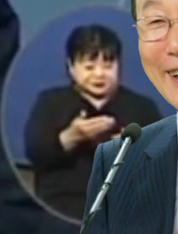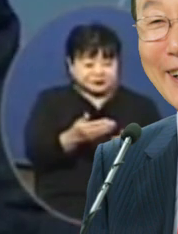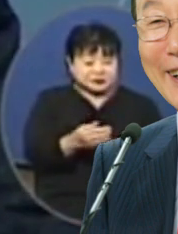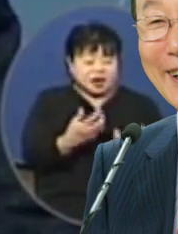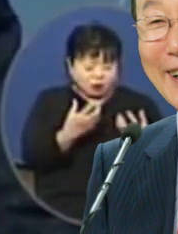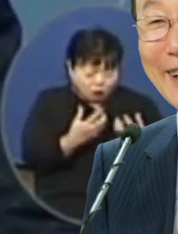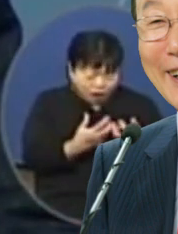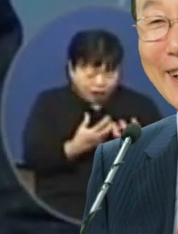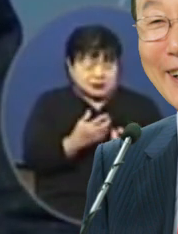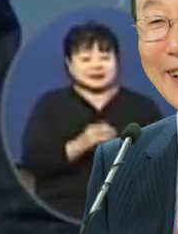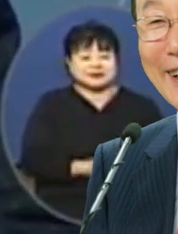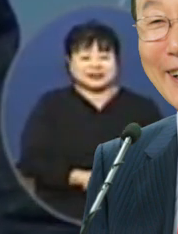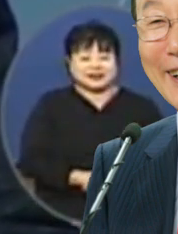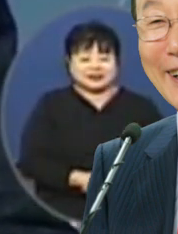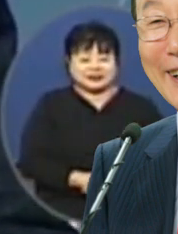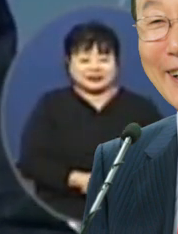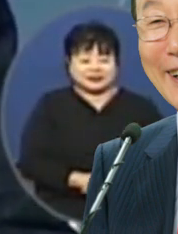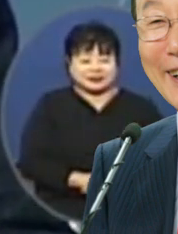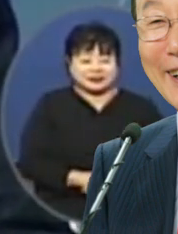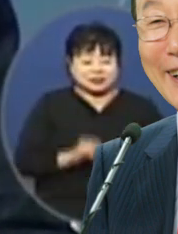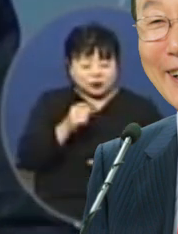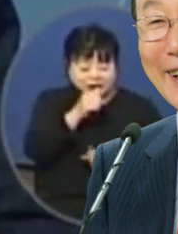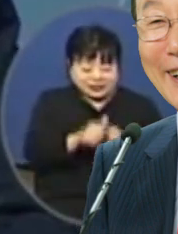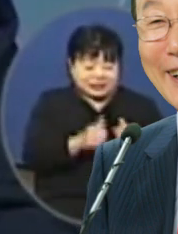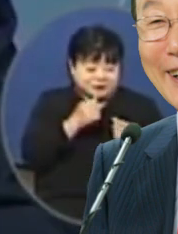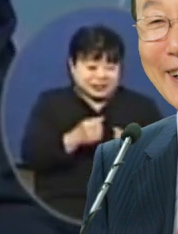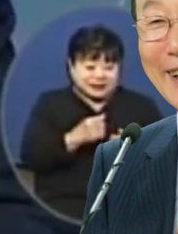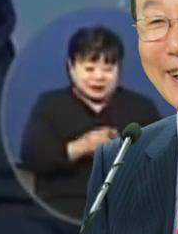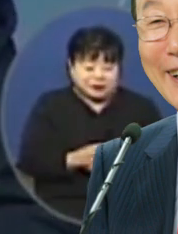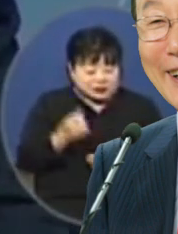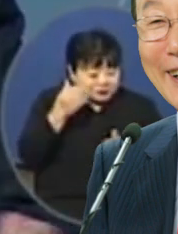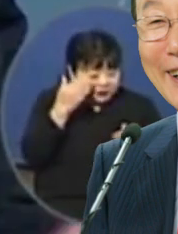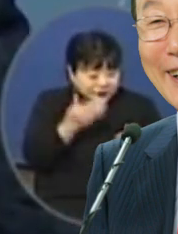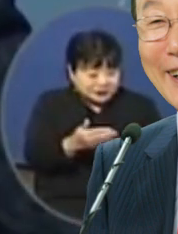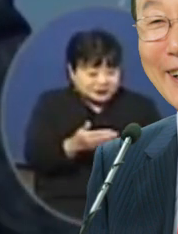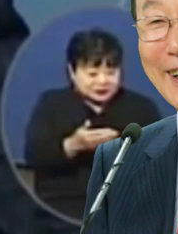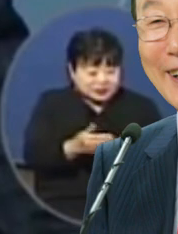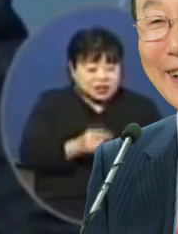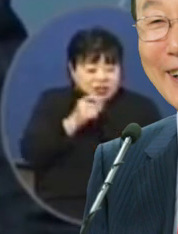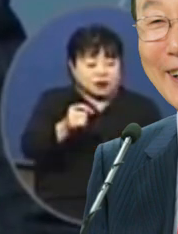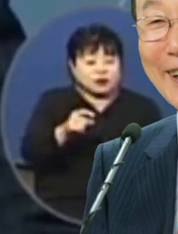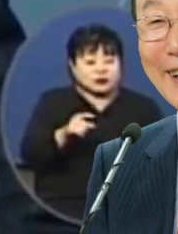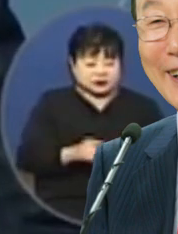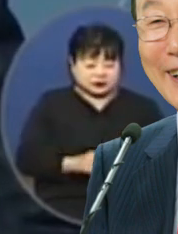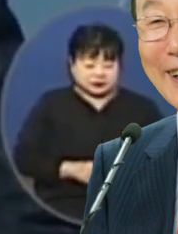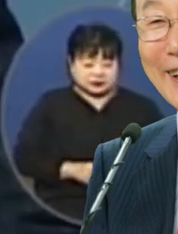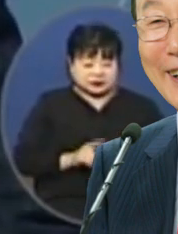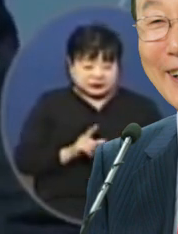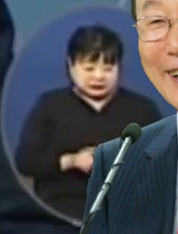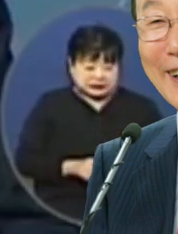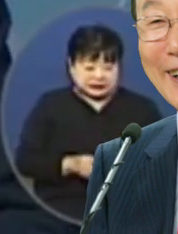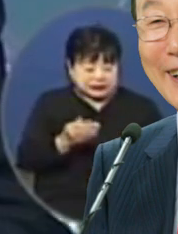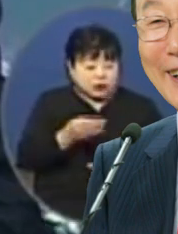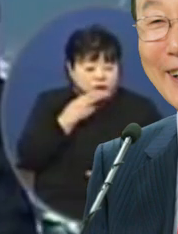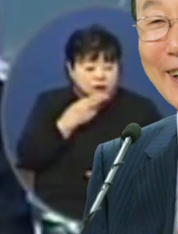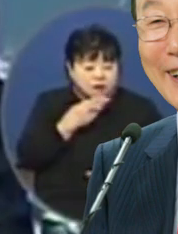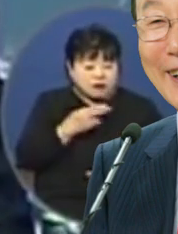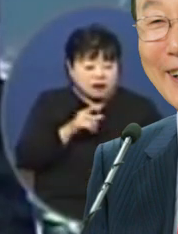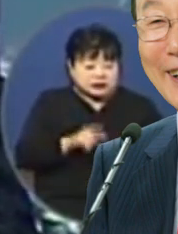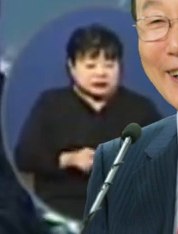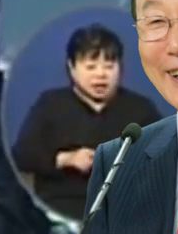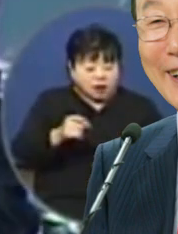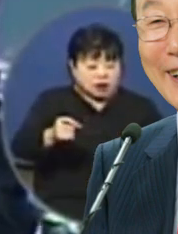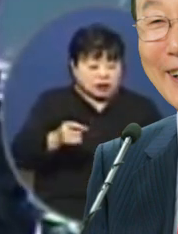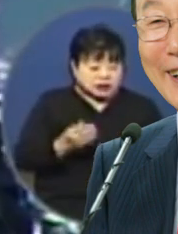꽉 들어차 있는 것입니다. 영원한 하나님이 계시기 때문에 성령은 영원히 시간 차이가 없습니다. 시간과 거리 차이가